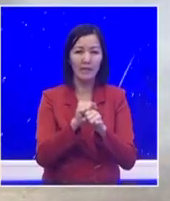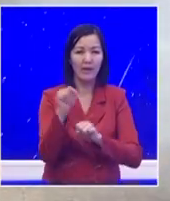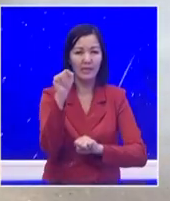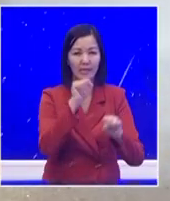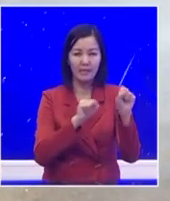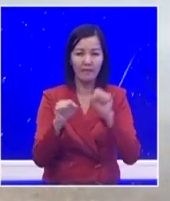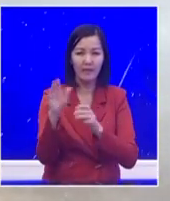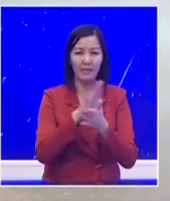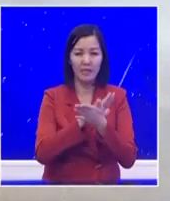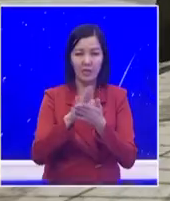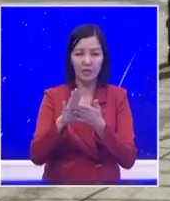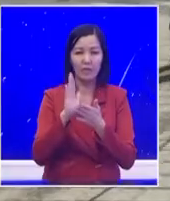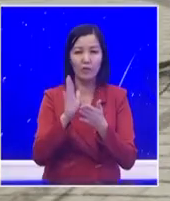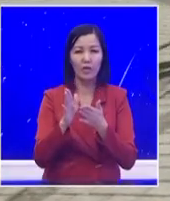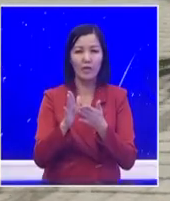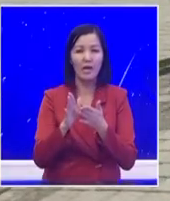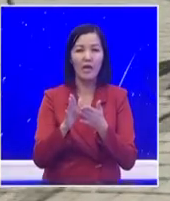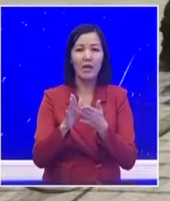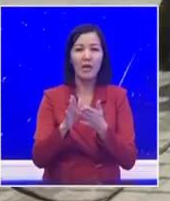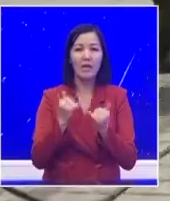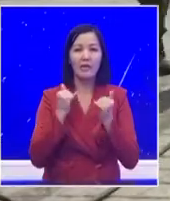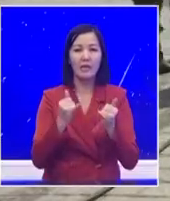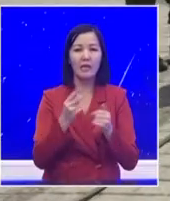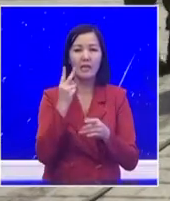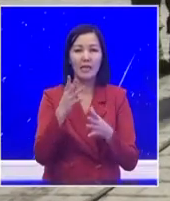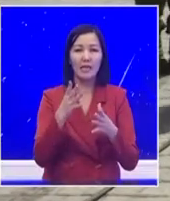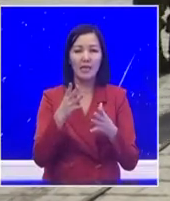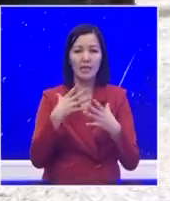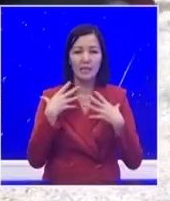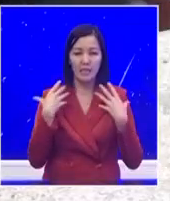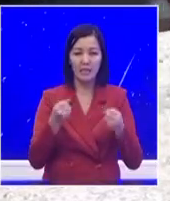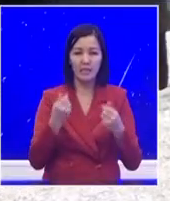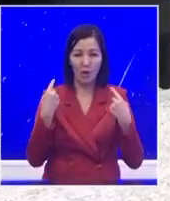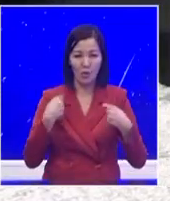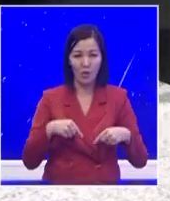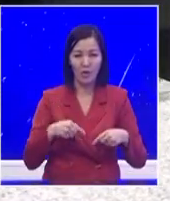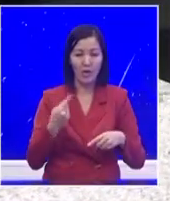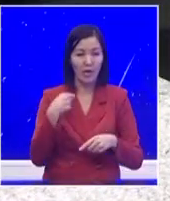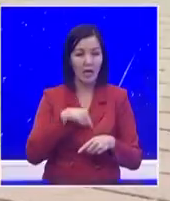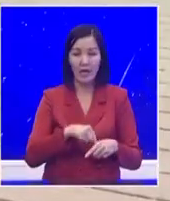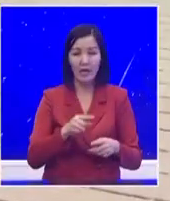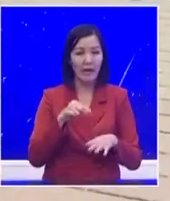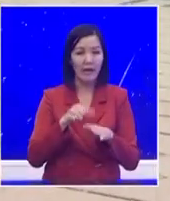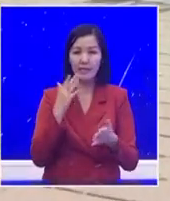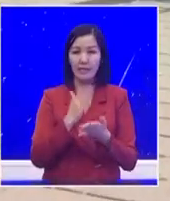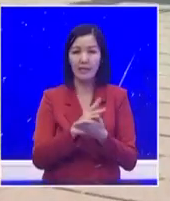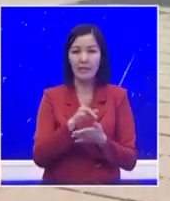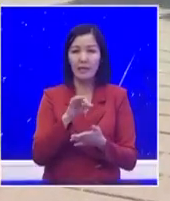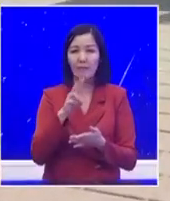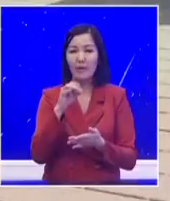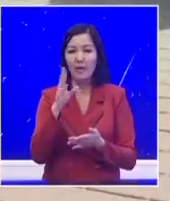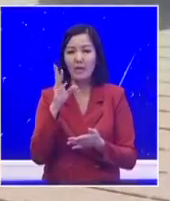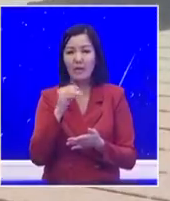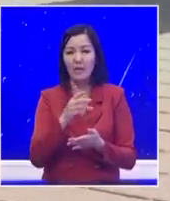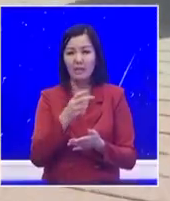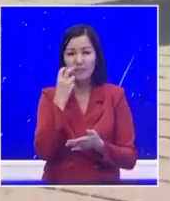дезинфекция жасалып тұрады. Залалсыздандыру жұмыстарына арналған қоспа адам денсаулығына ешқандай әсер етпейді, себебі гипохлорид натрийінің